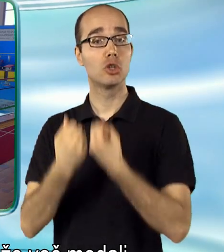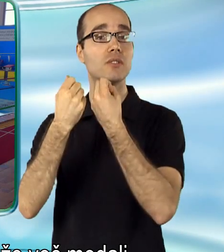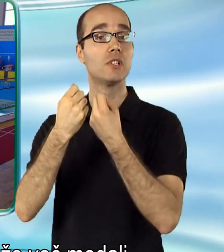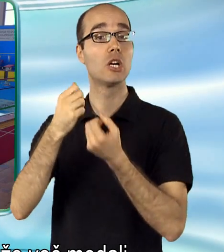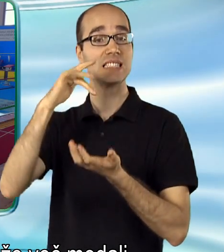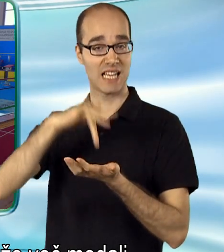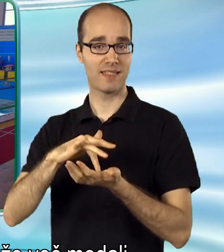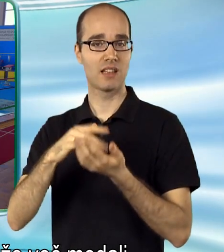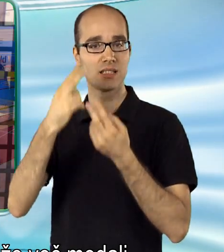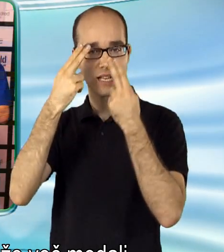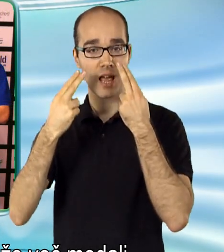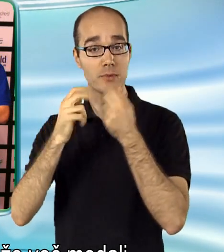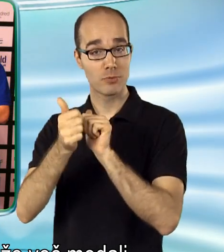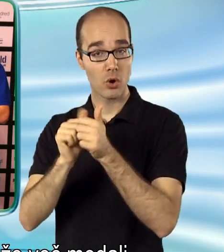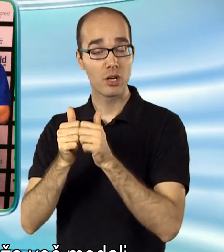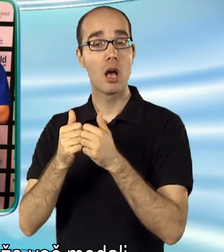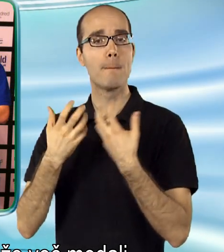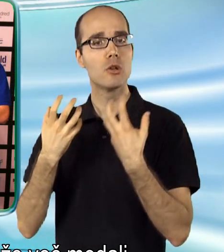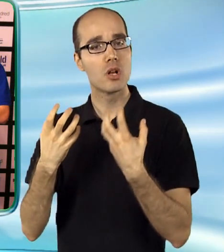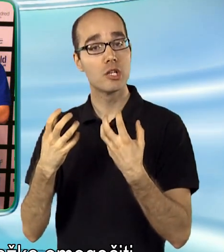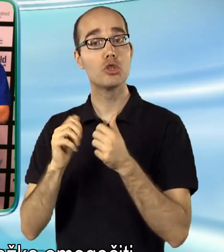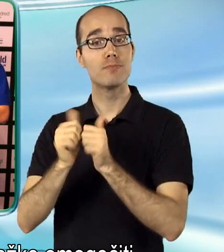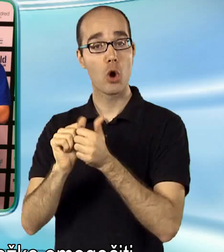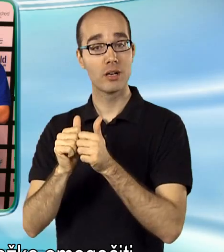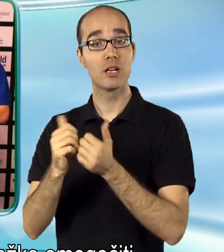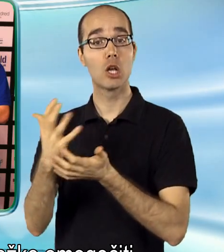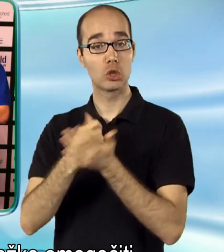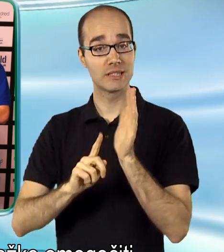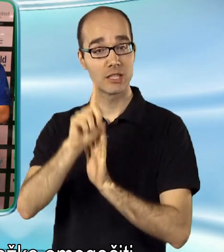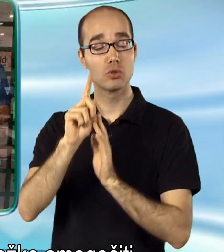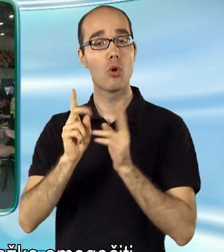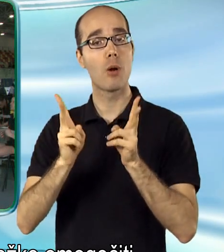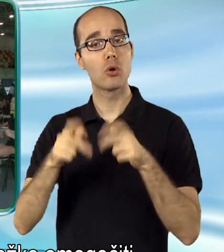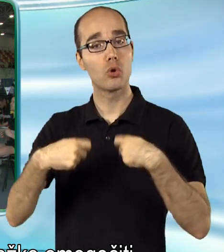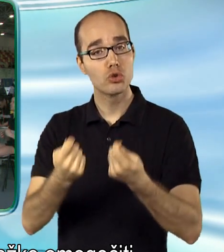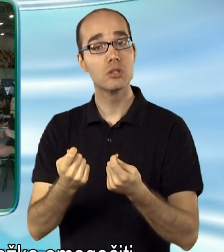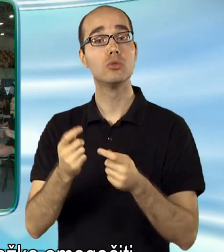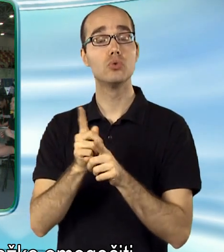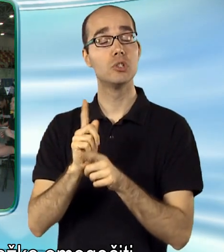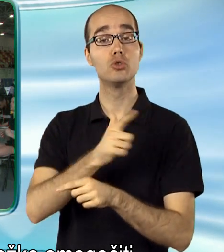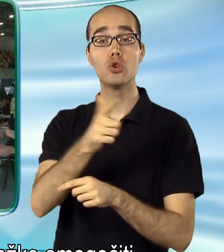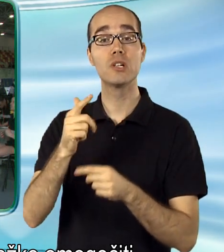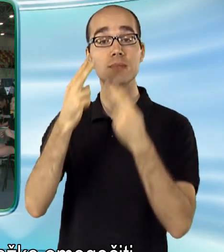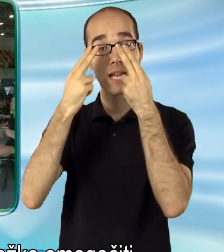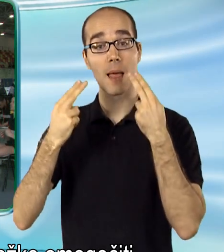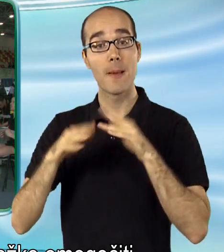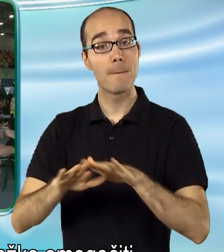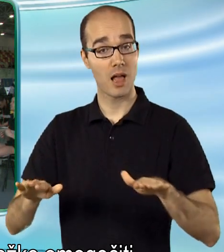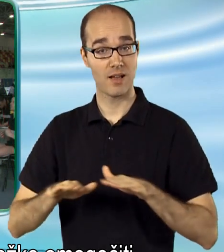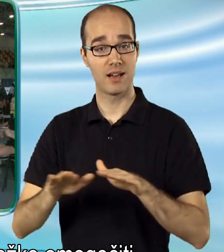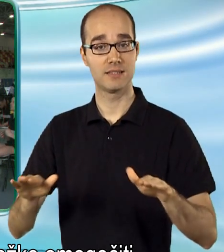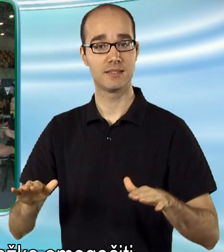Z ustanovitvijo Centra slepih športnikov pa želi športne dosežke omogočiti tudi drugim slepim plavalcem.